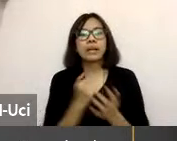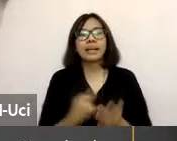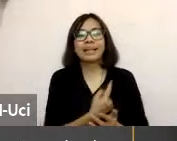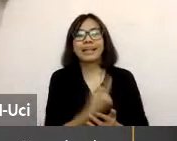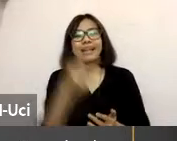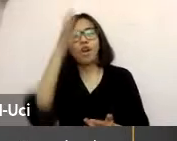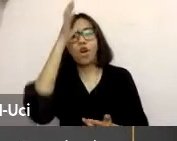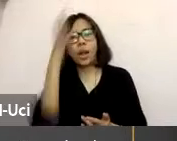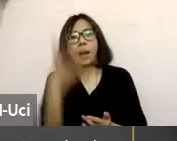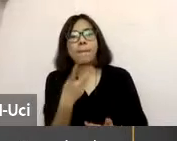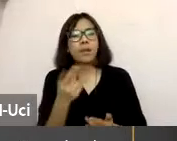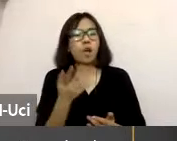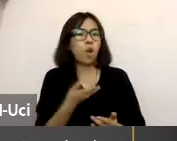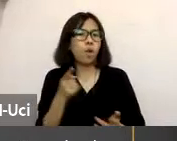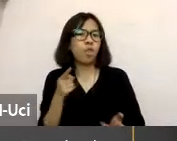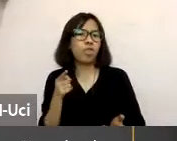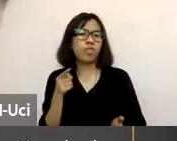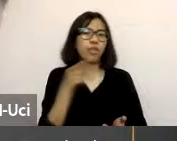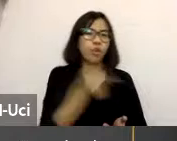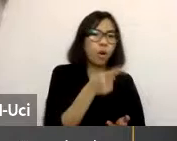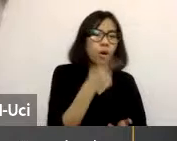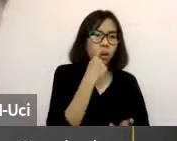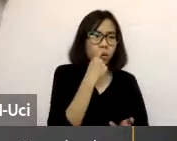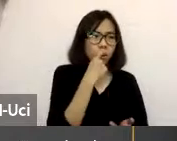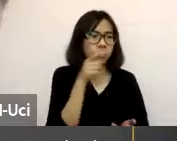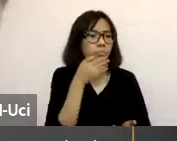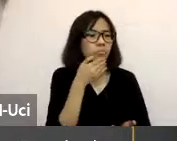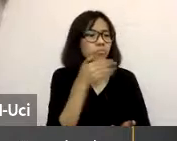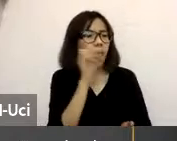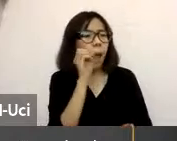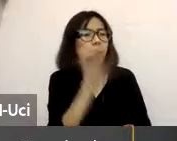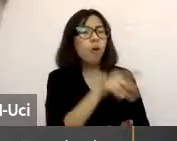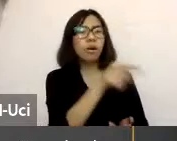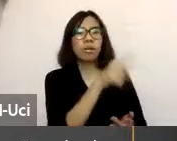kita akan ditanggapi